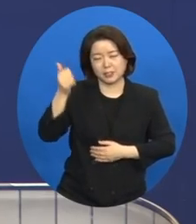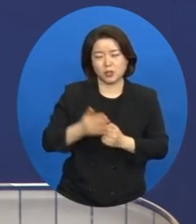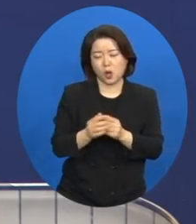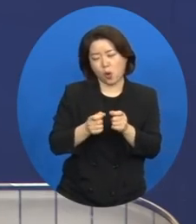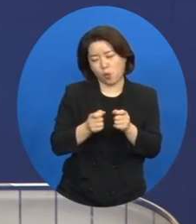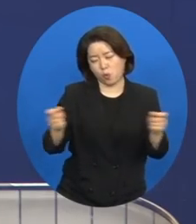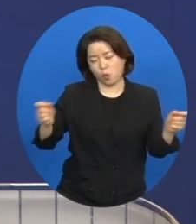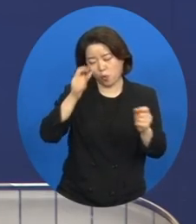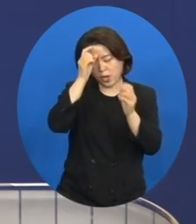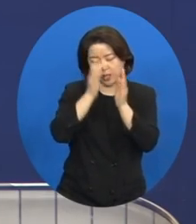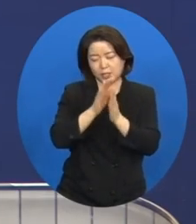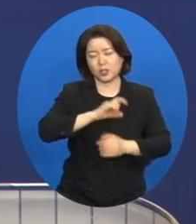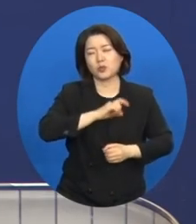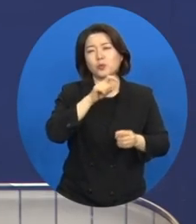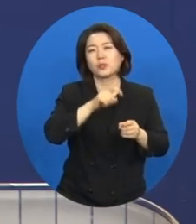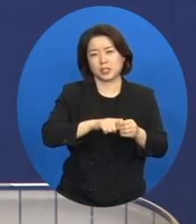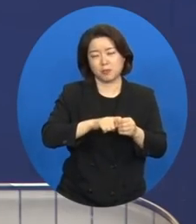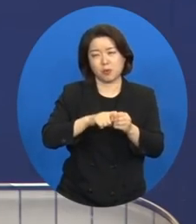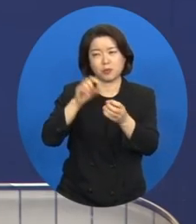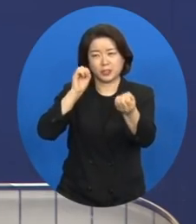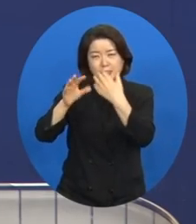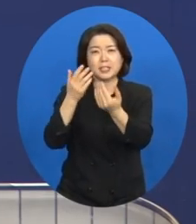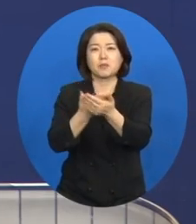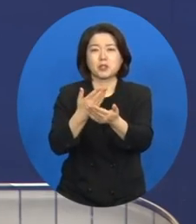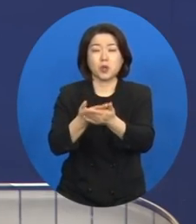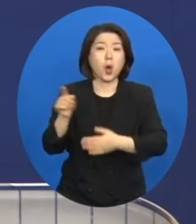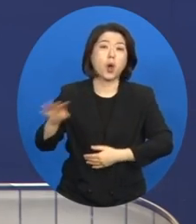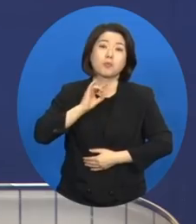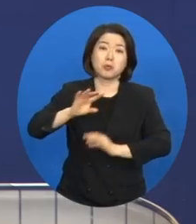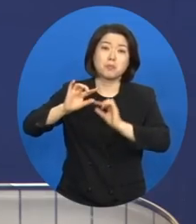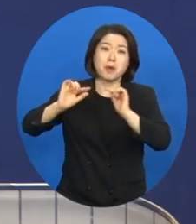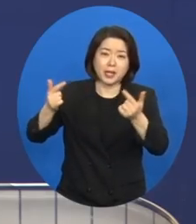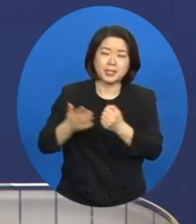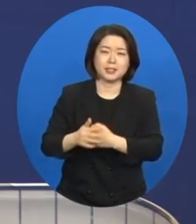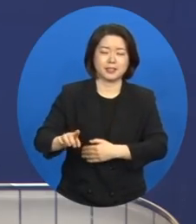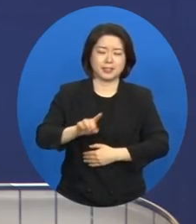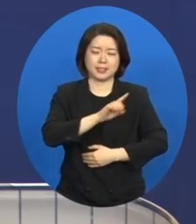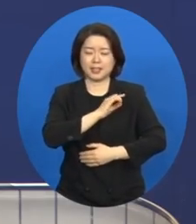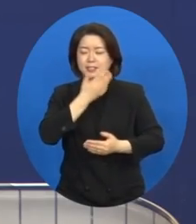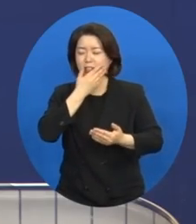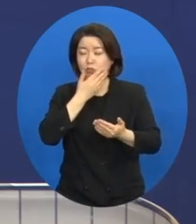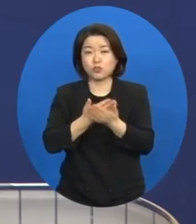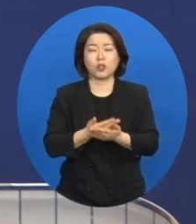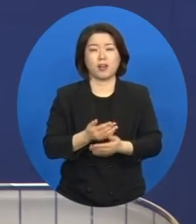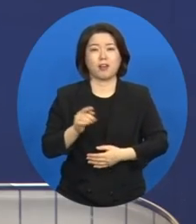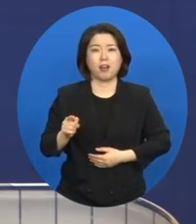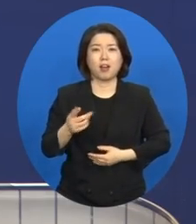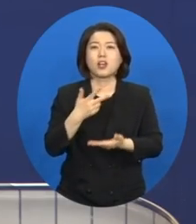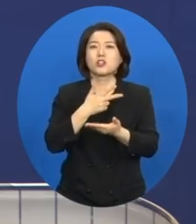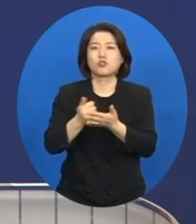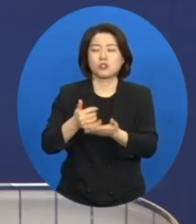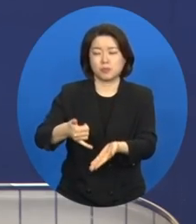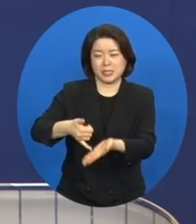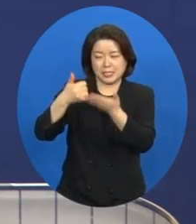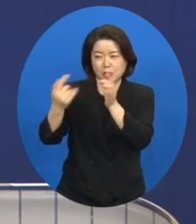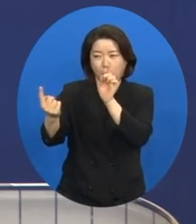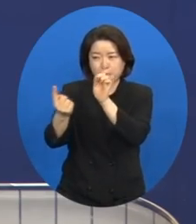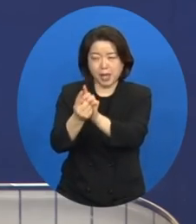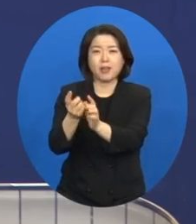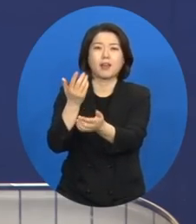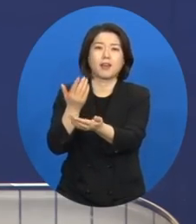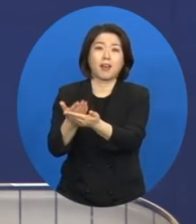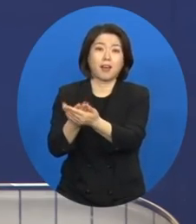제목, 그 기도 제목 들어주시고, 그뿐만 아니라 가장 중요한, 더 중요한 건 뭡니까? 주님을 인격적으로 만나는 거